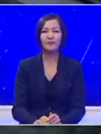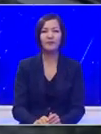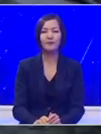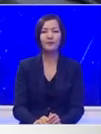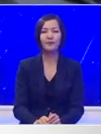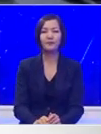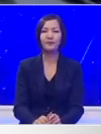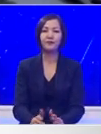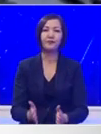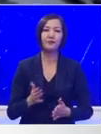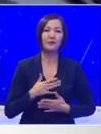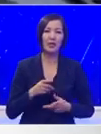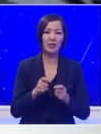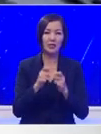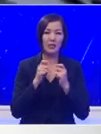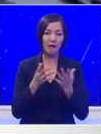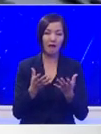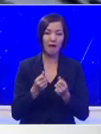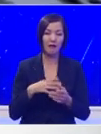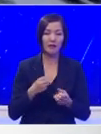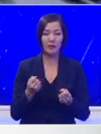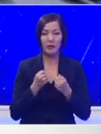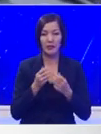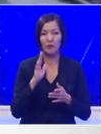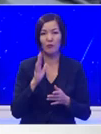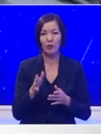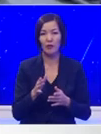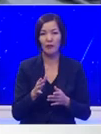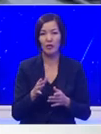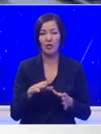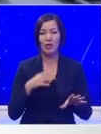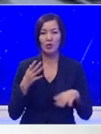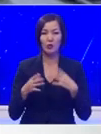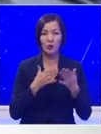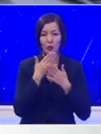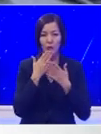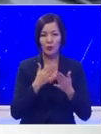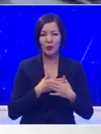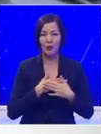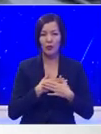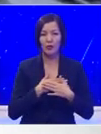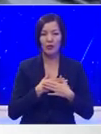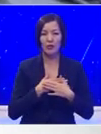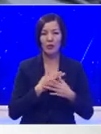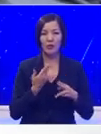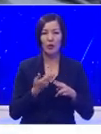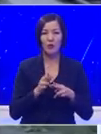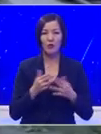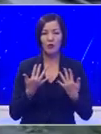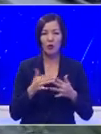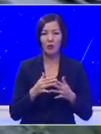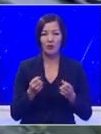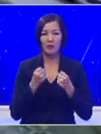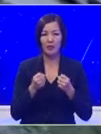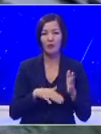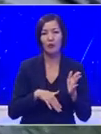сыйлық алдым. Мен спортсмен боламын. Мен спортпен айналысқан жақсы көрем. Өскенен осы ауылдың спортсмен